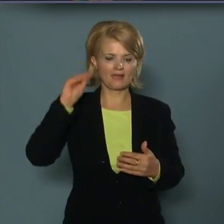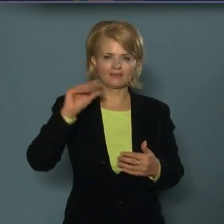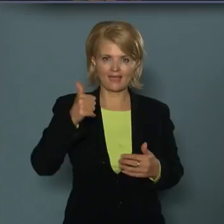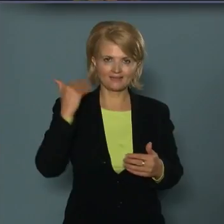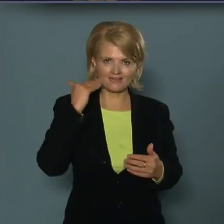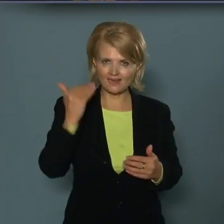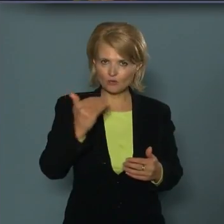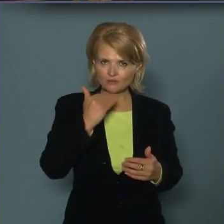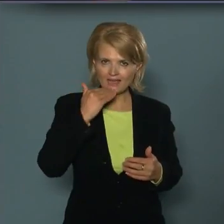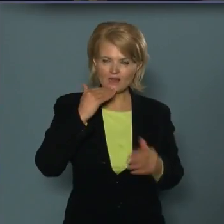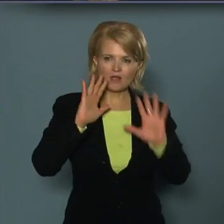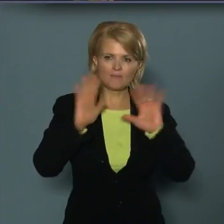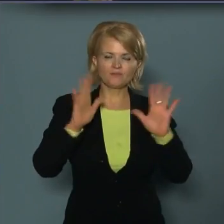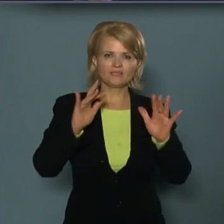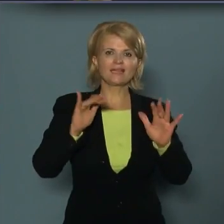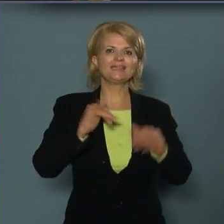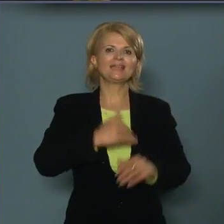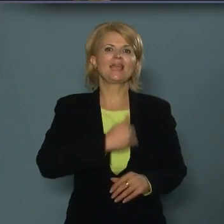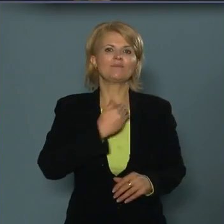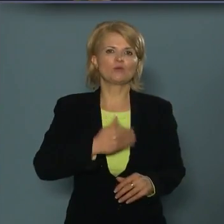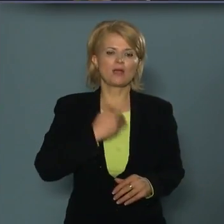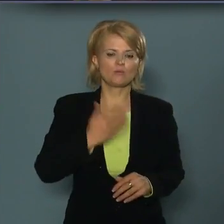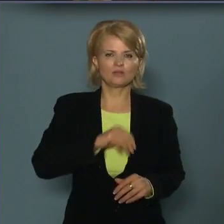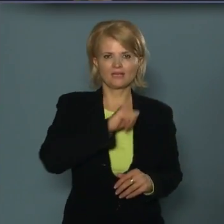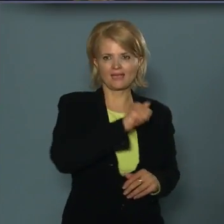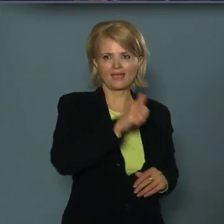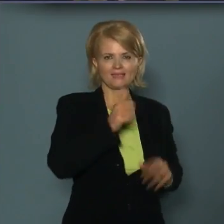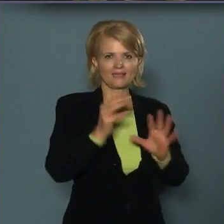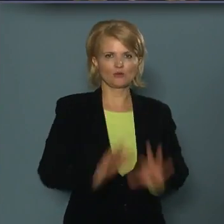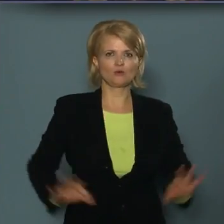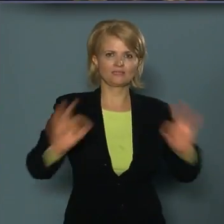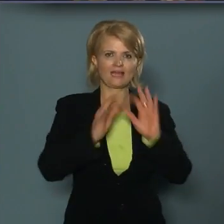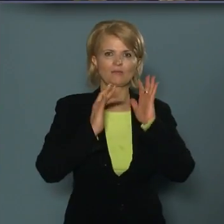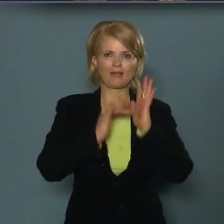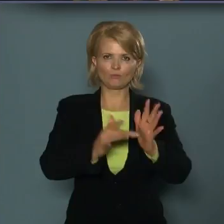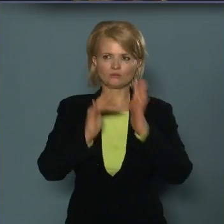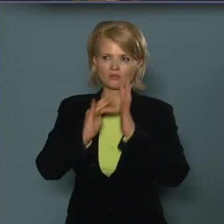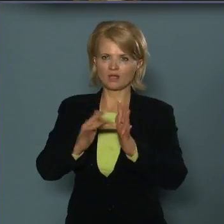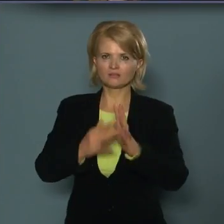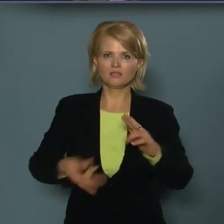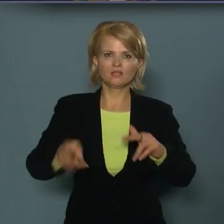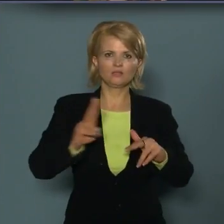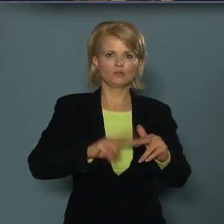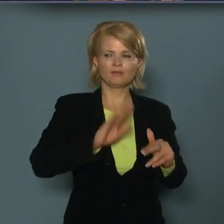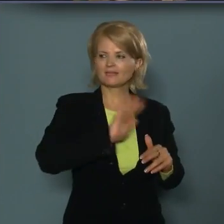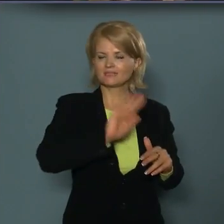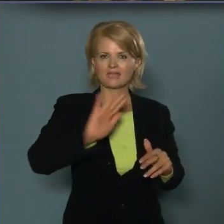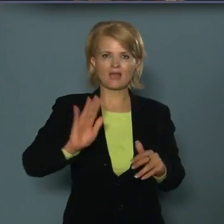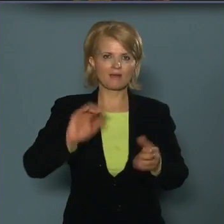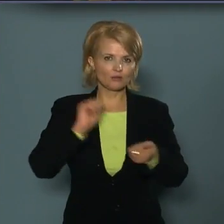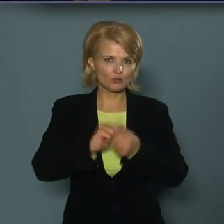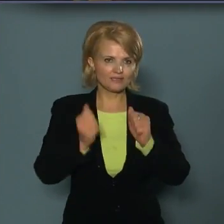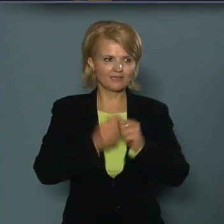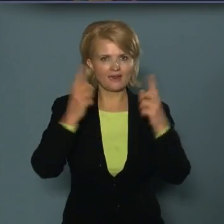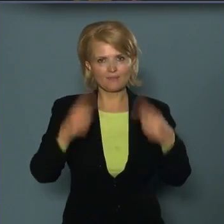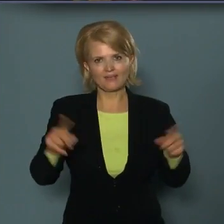délután mindig a 10. évfolyamosok egy-egy országot bemutatnak a többiek számára, nyilván egy kis